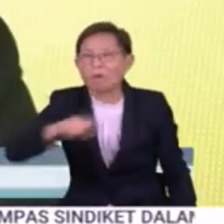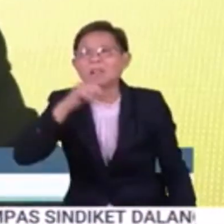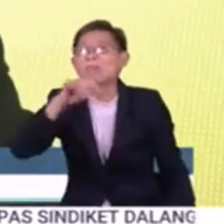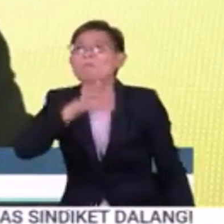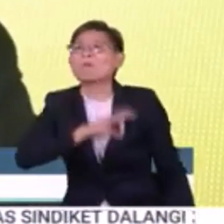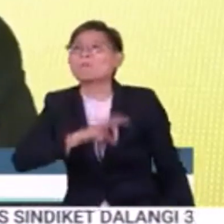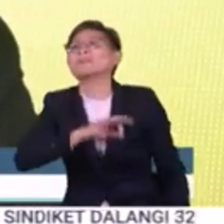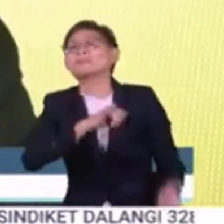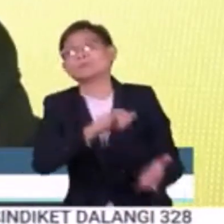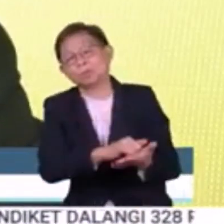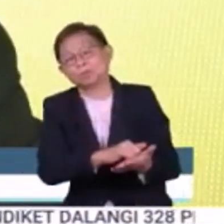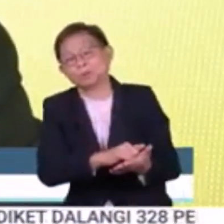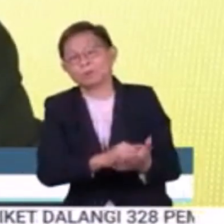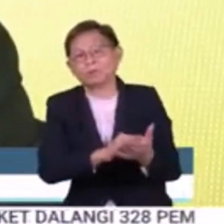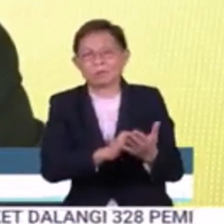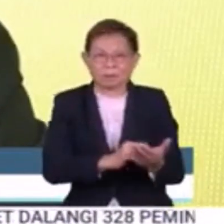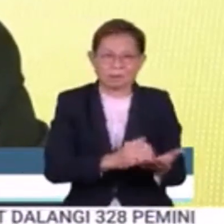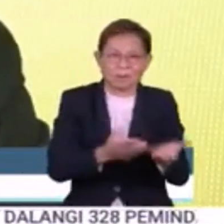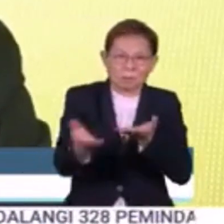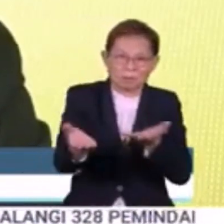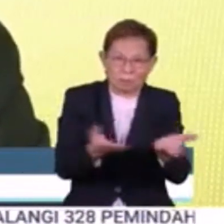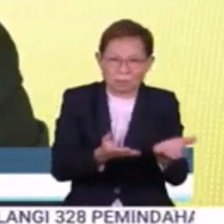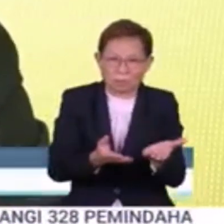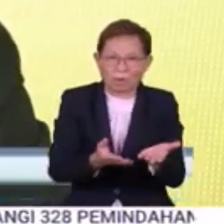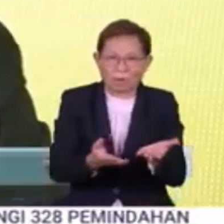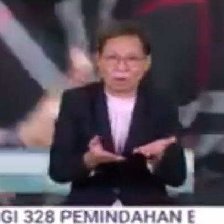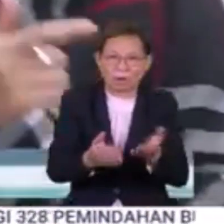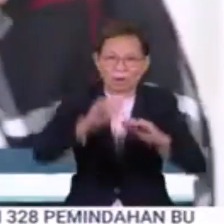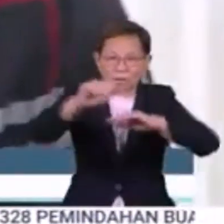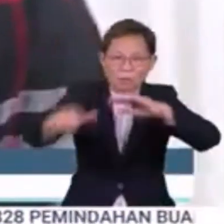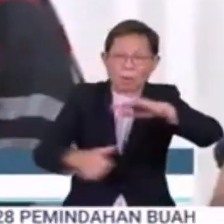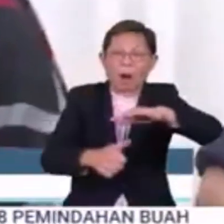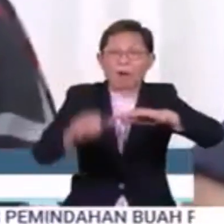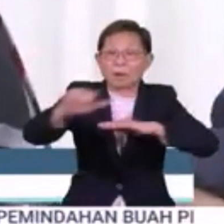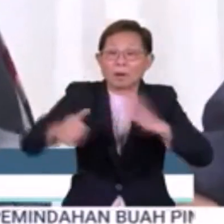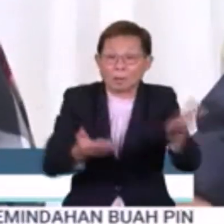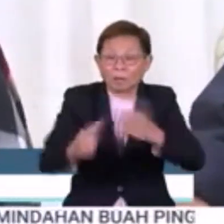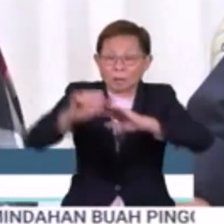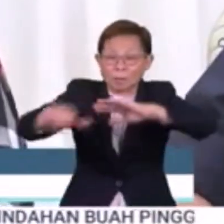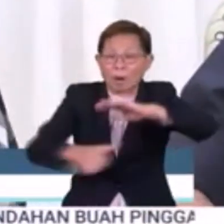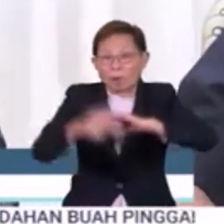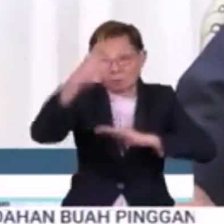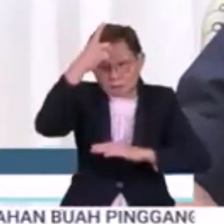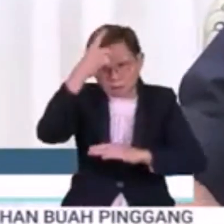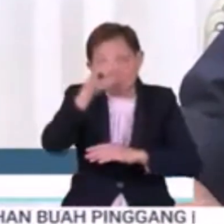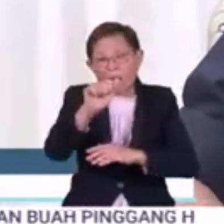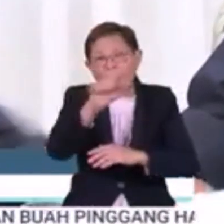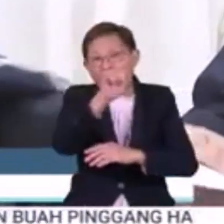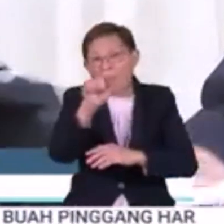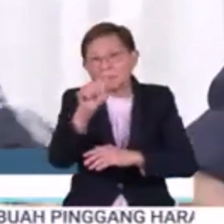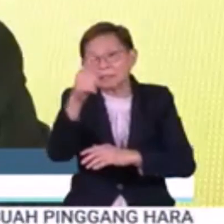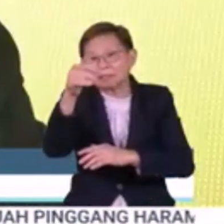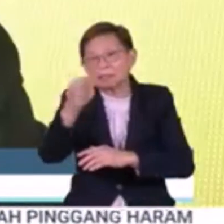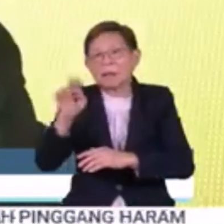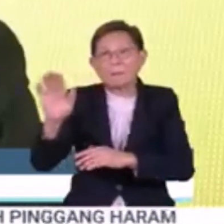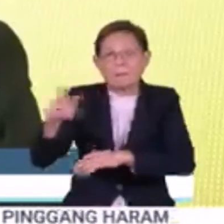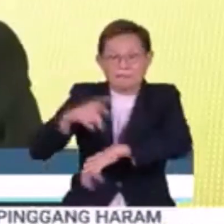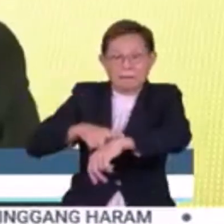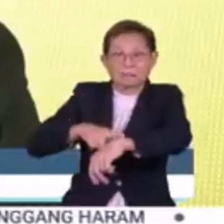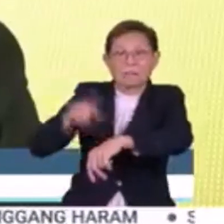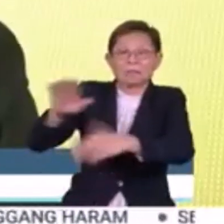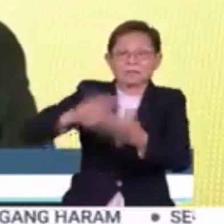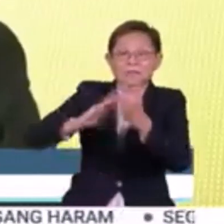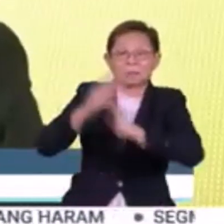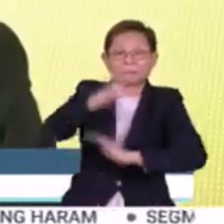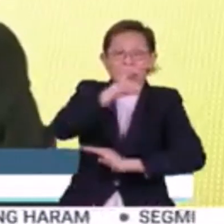atas inisiatif yang berhormat Datuk Seri Azalina Osman Said semasa beliau menjadi Menteri Undang-Undang pada